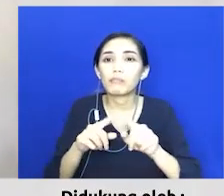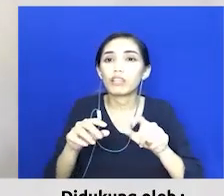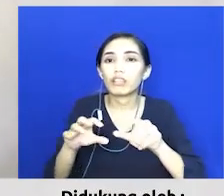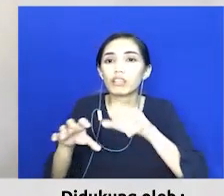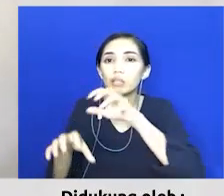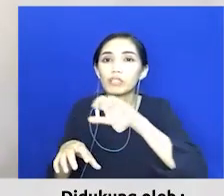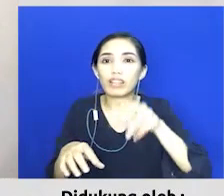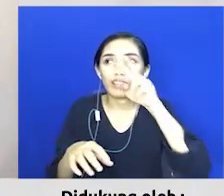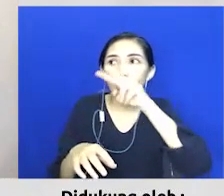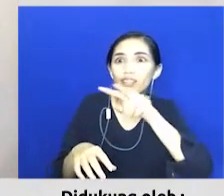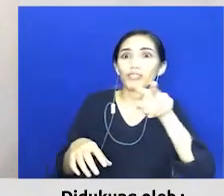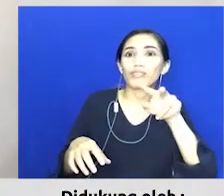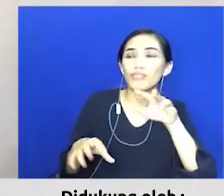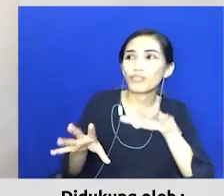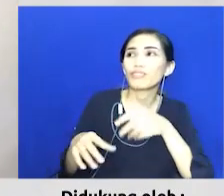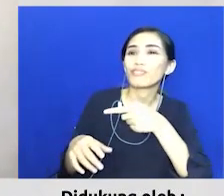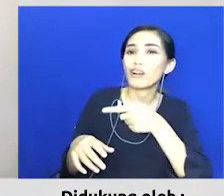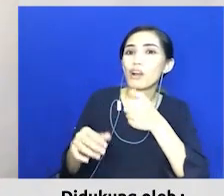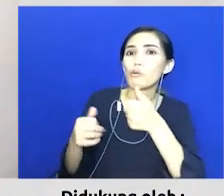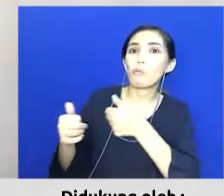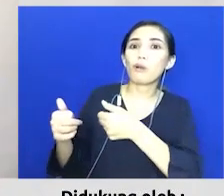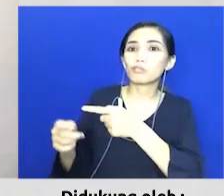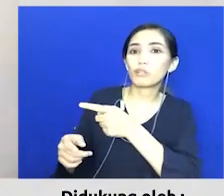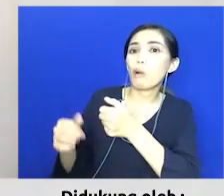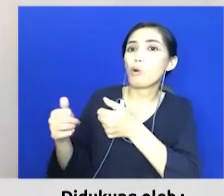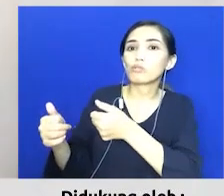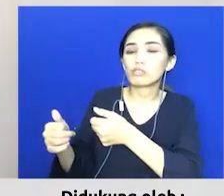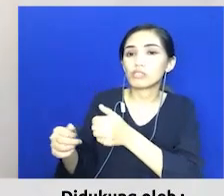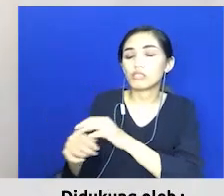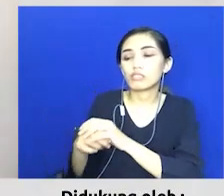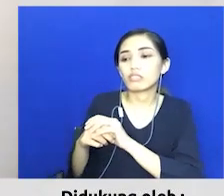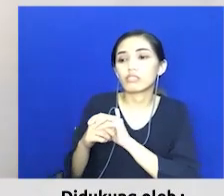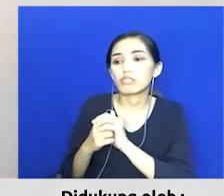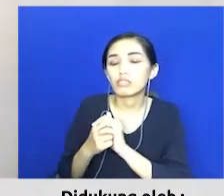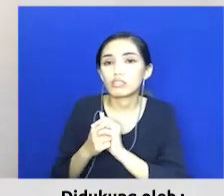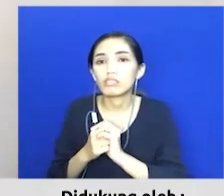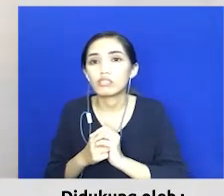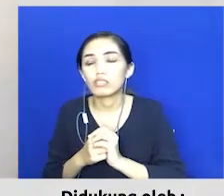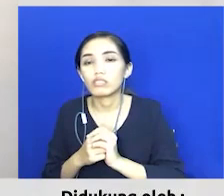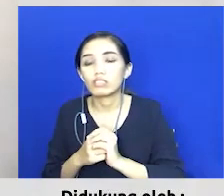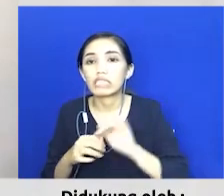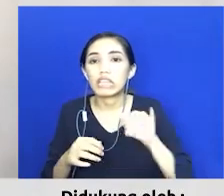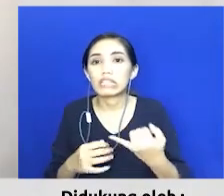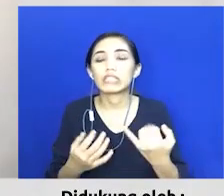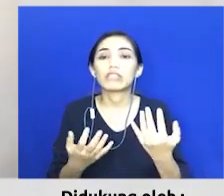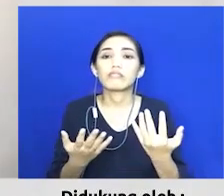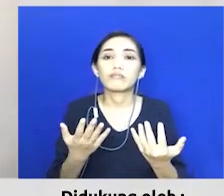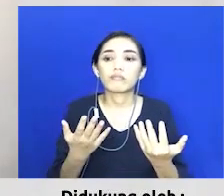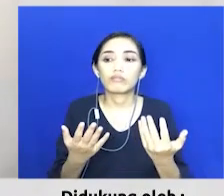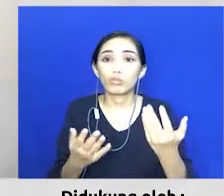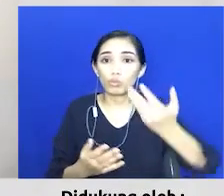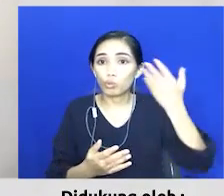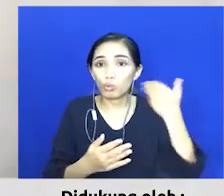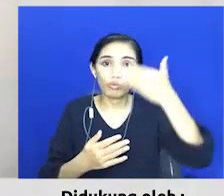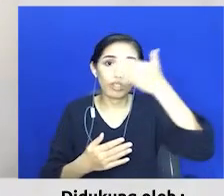kelihatannya, tetapi kemudian seluruh kabinet terpesona dan mengomong, ini, misalnya ya, bisa